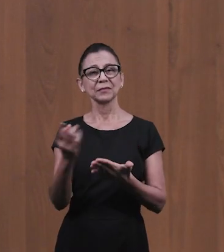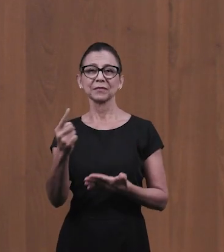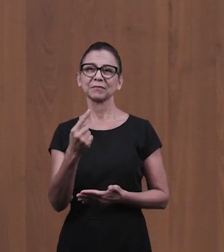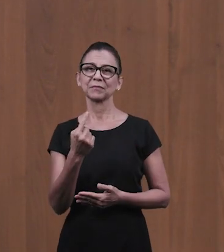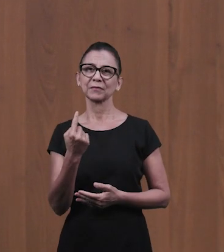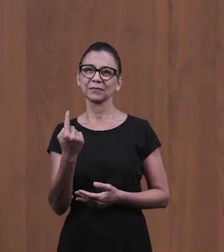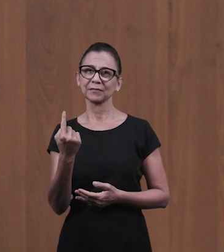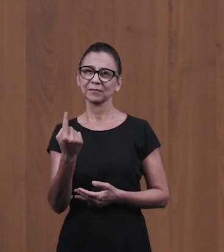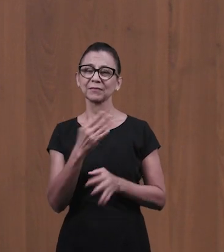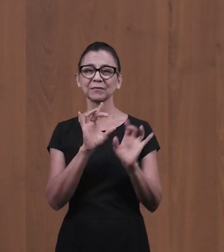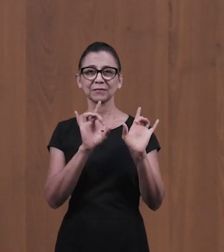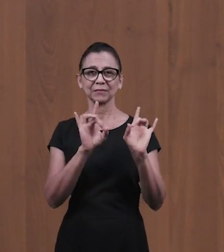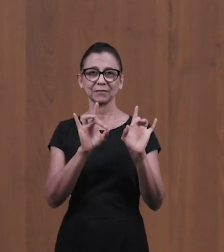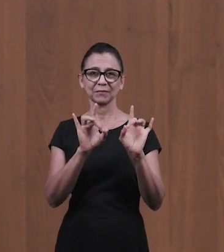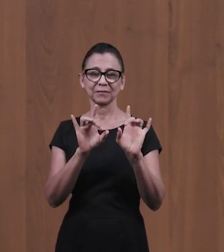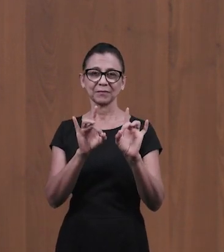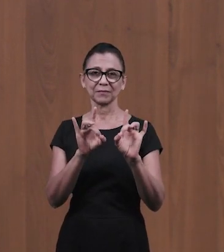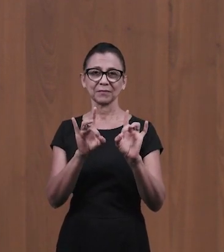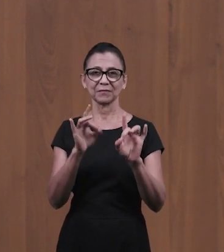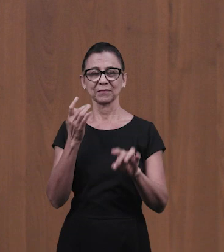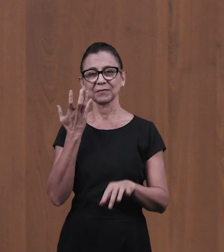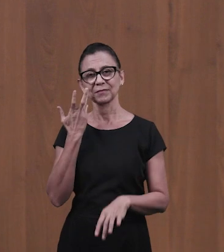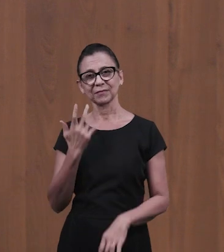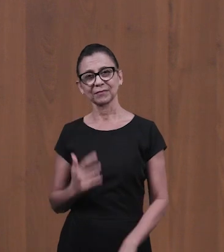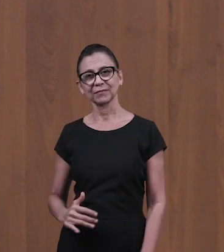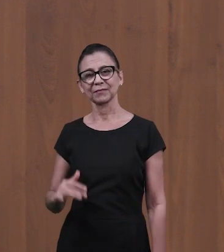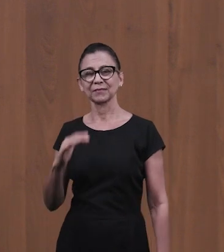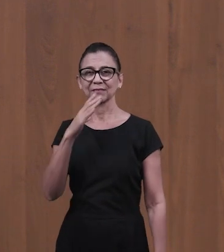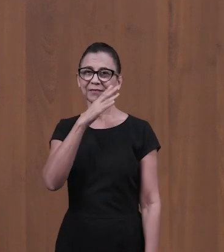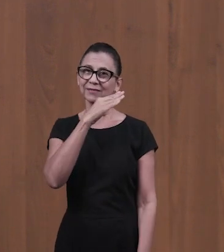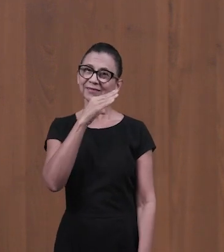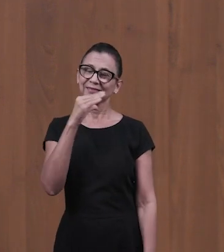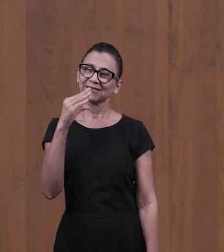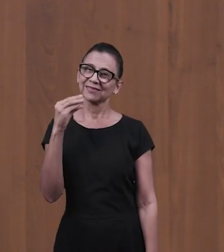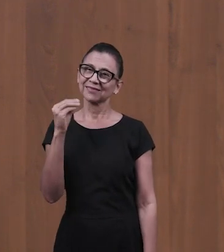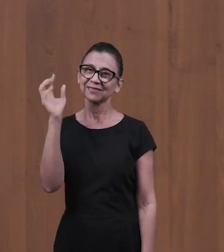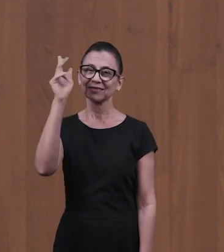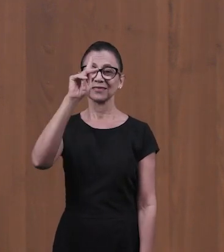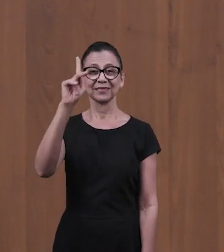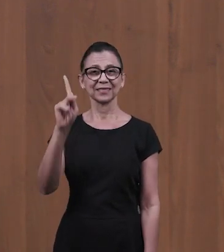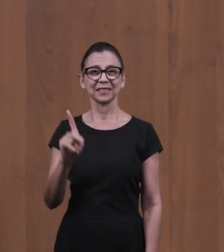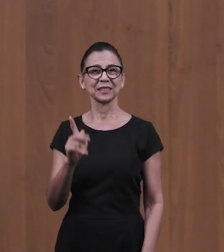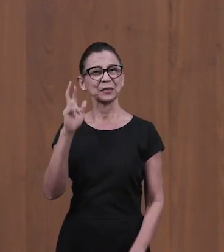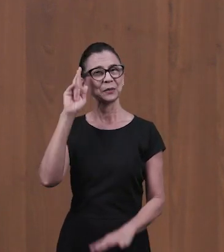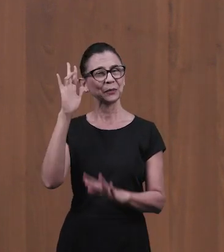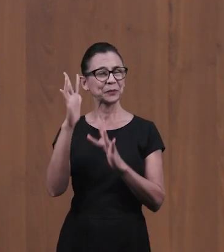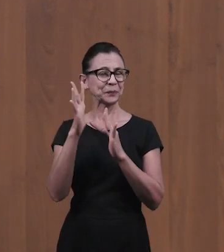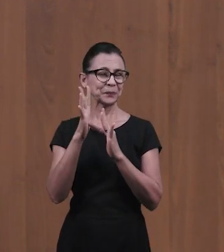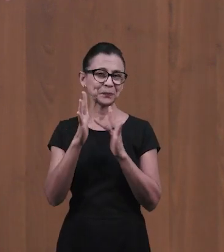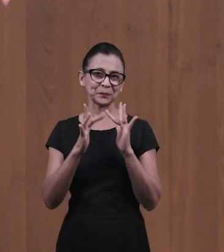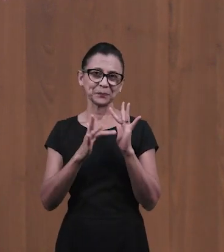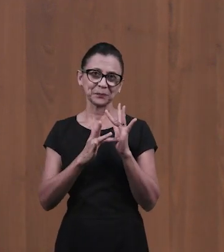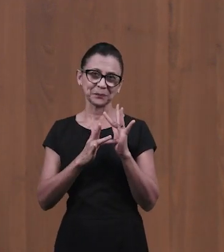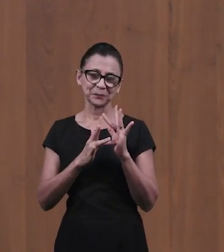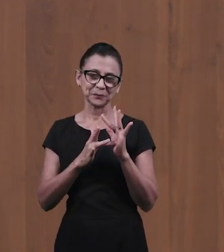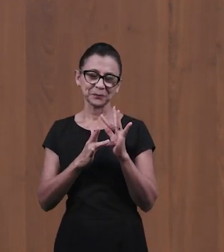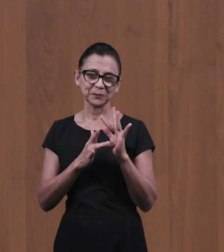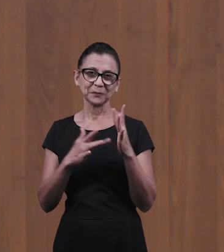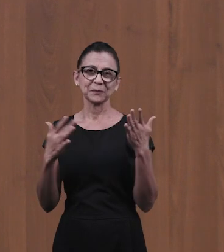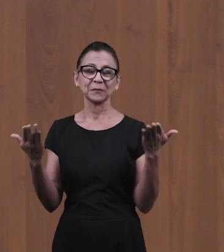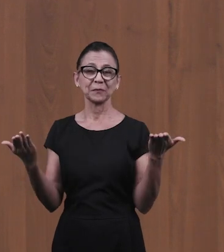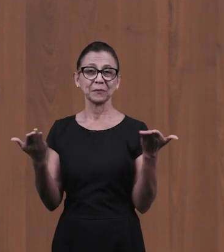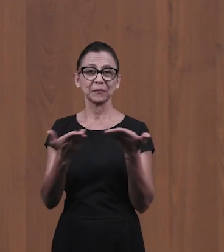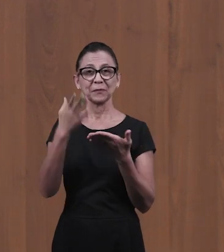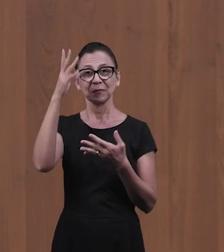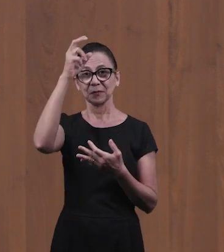Je salue à tous, et spécialement nos enfants, intermédiaires et adolescents, dans la paix du Seigneur. Nous